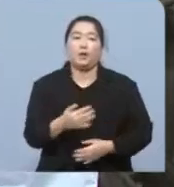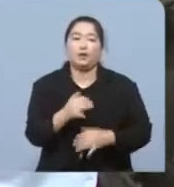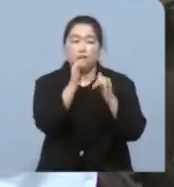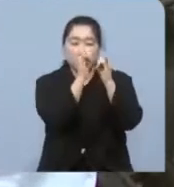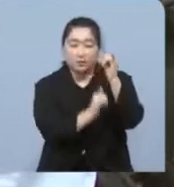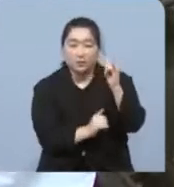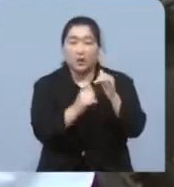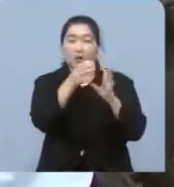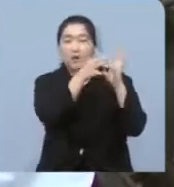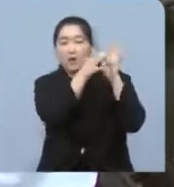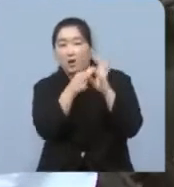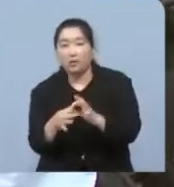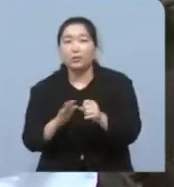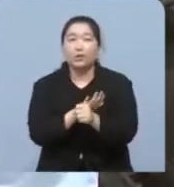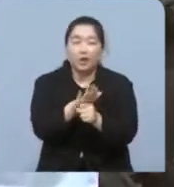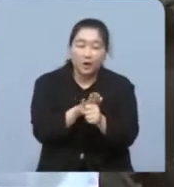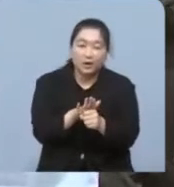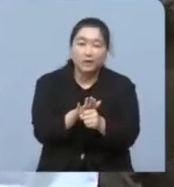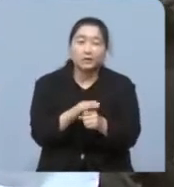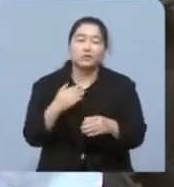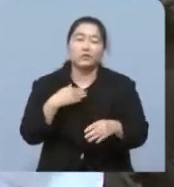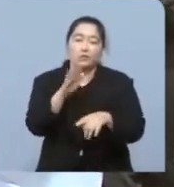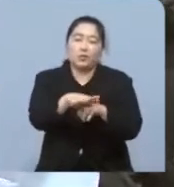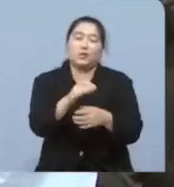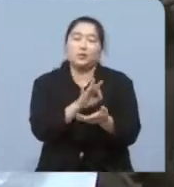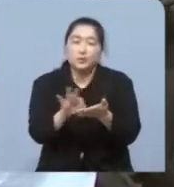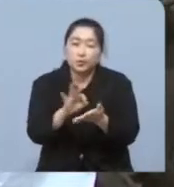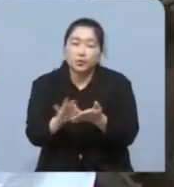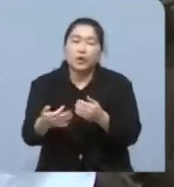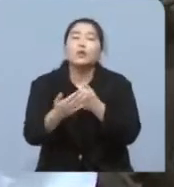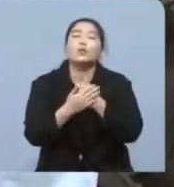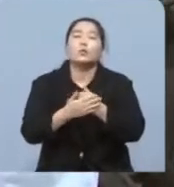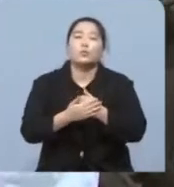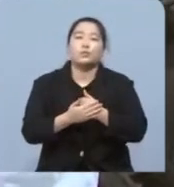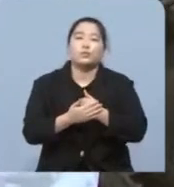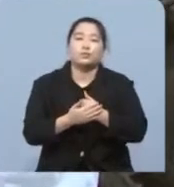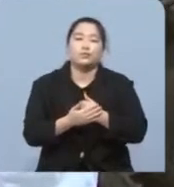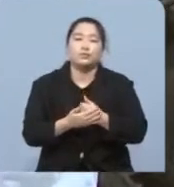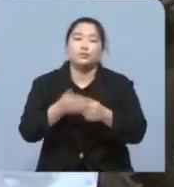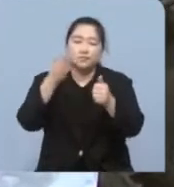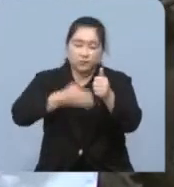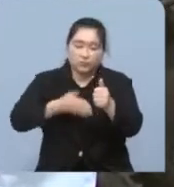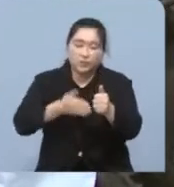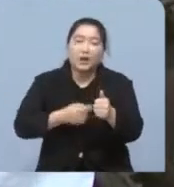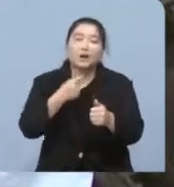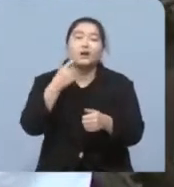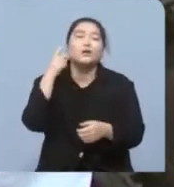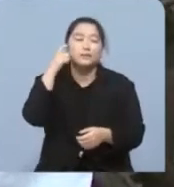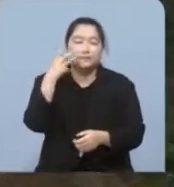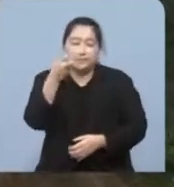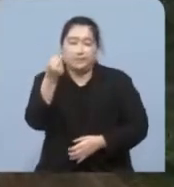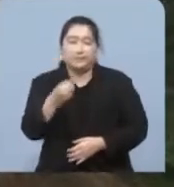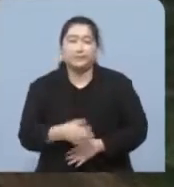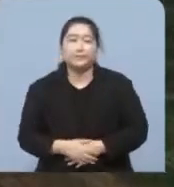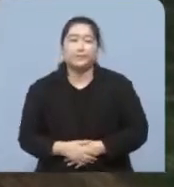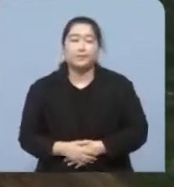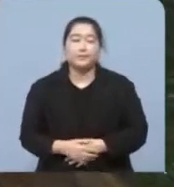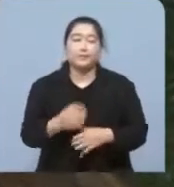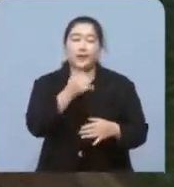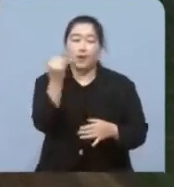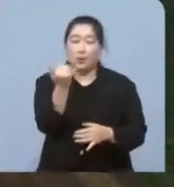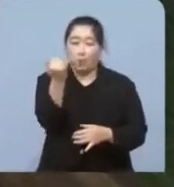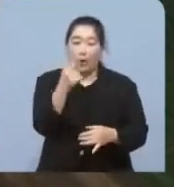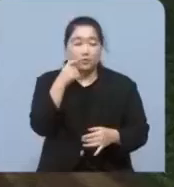và mang rượu do mình tạo ra về nhà chủ cơ sở chia sẻ đã quyết định tổ chức tôi anh với niềm hi vọng sẽ có thêm nhiều người